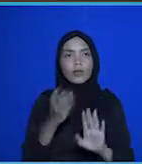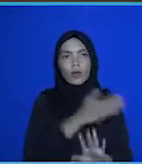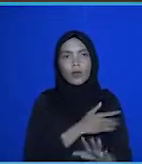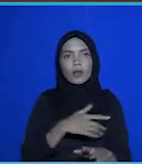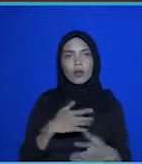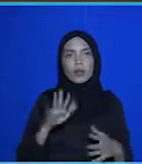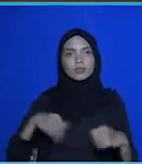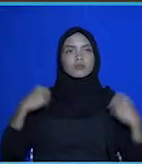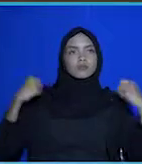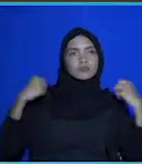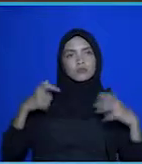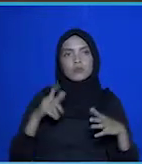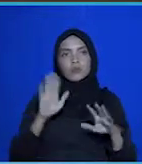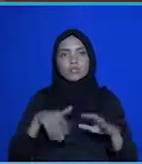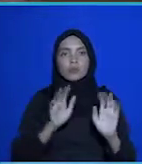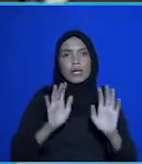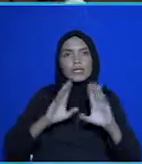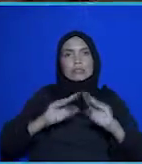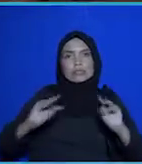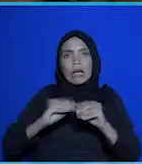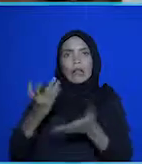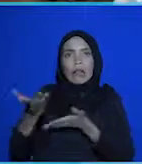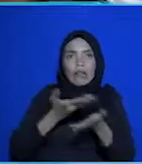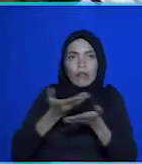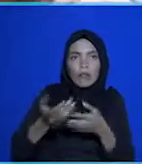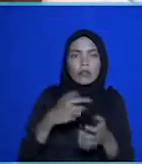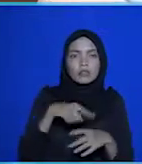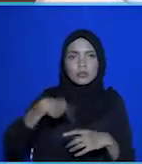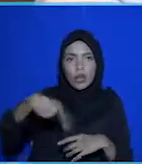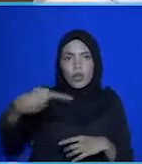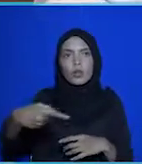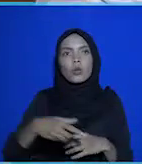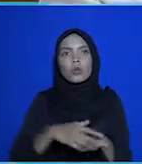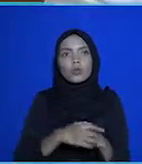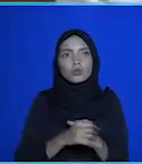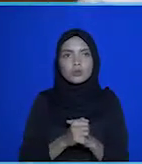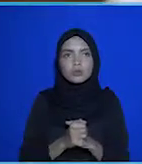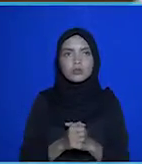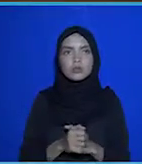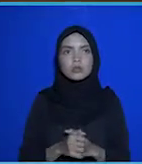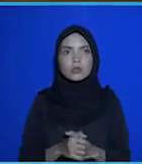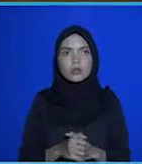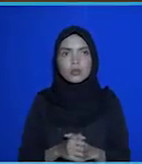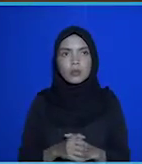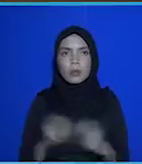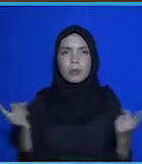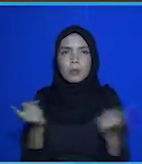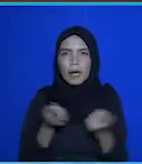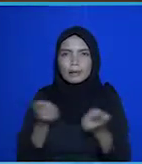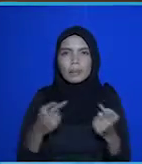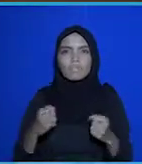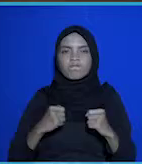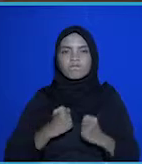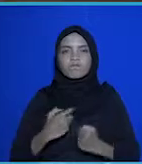karena ada masih banyak yang harus dilayani tetap siaga terus dengan memaksakan kekuatan. Nah, sampai hari